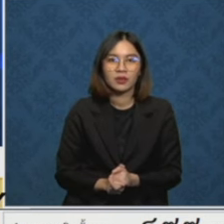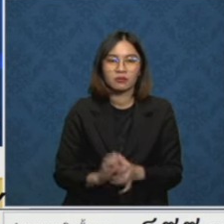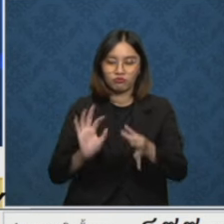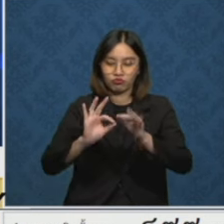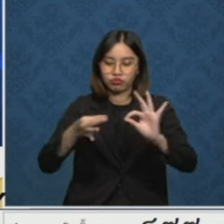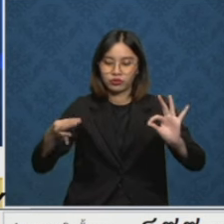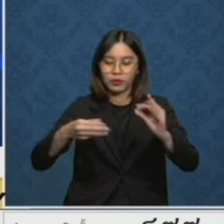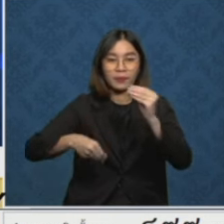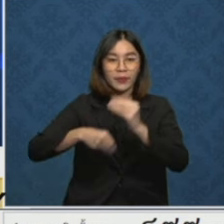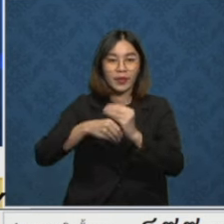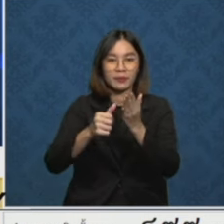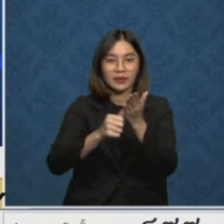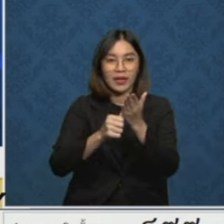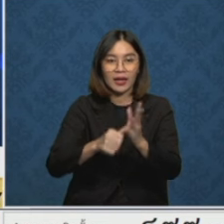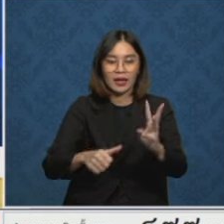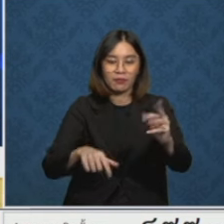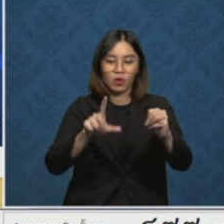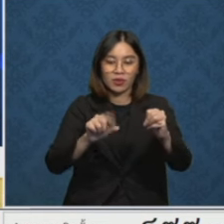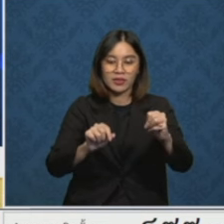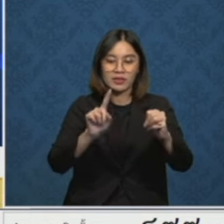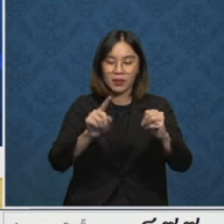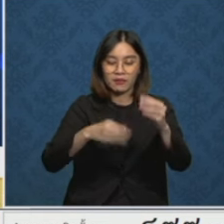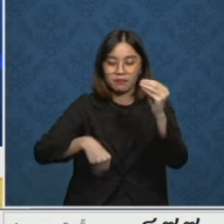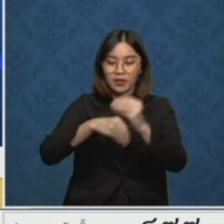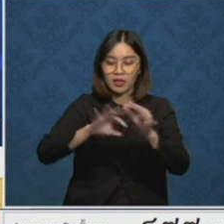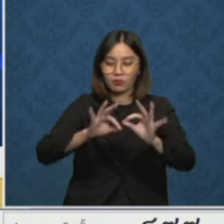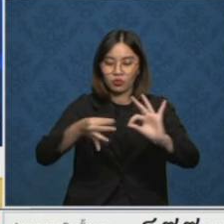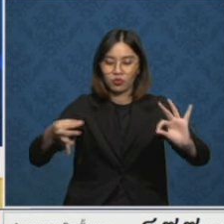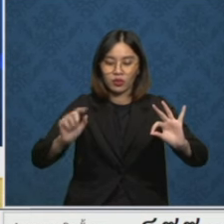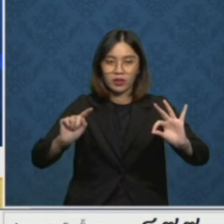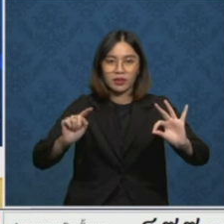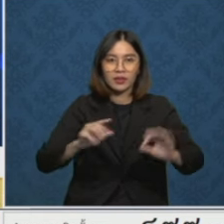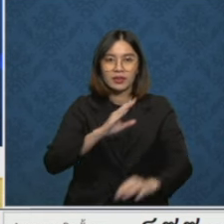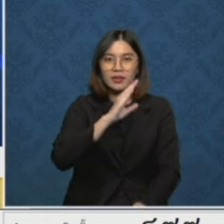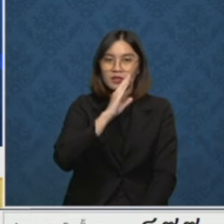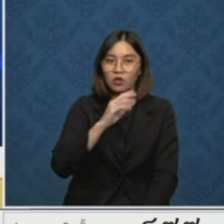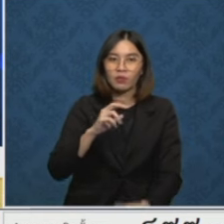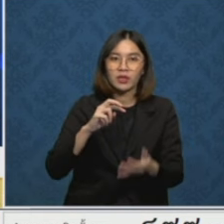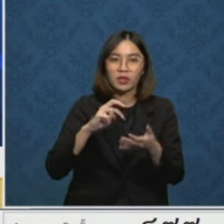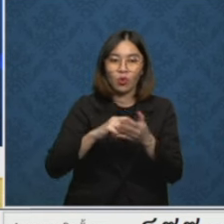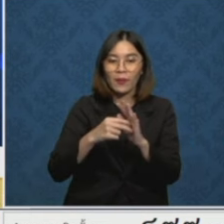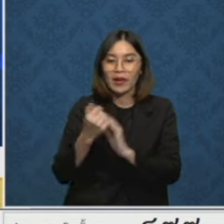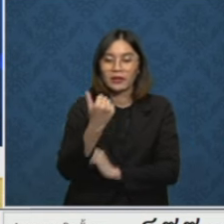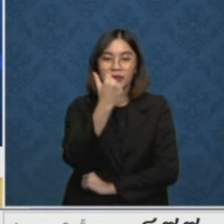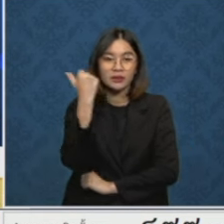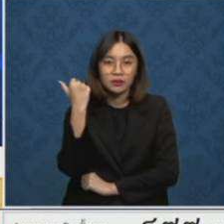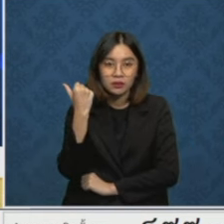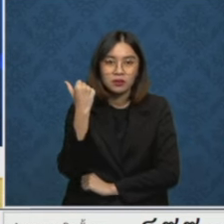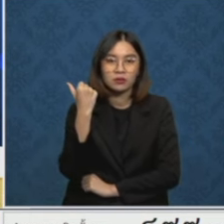อยค่ะแก้ไขมาตรา21เนี่ยค่ะเติมท่อนสร้อยไปว่าเว้นแต่มีเหตุให้เป็นอย่างอื่นนะคะ